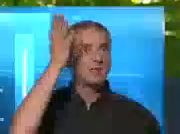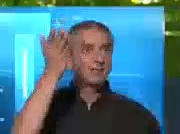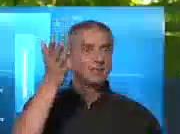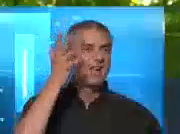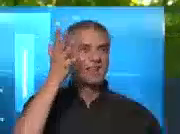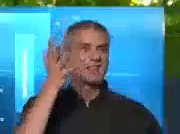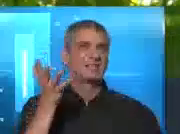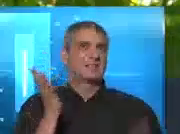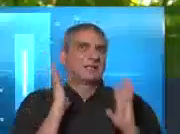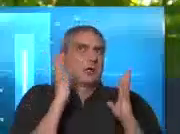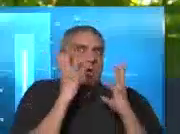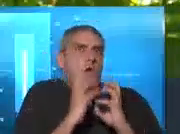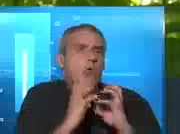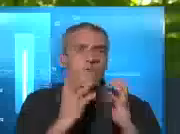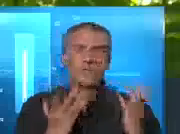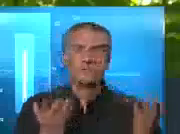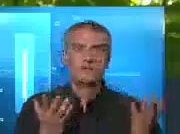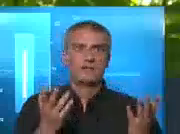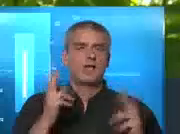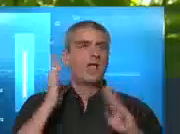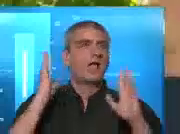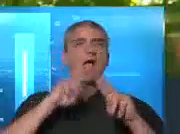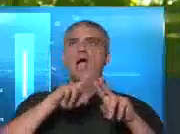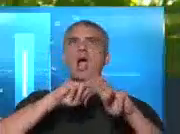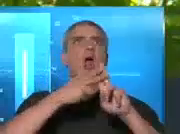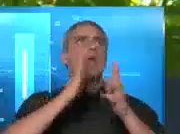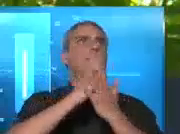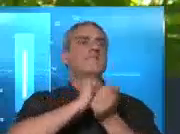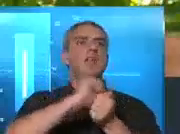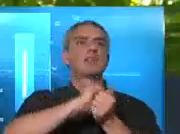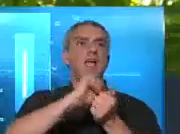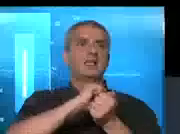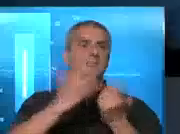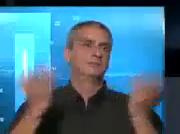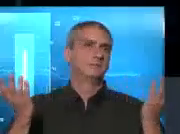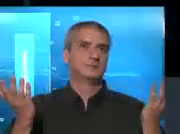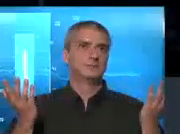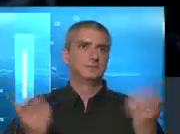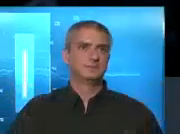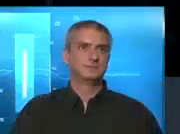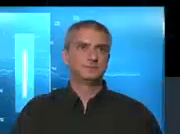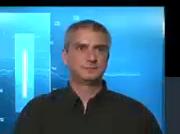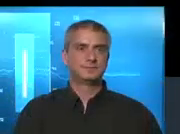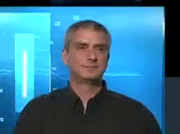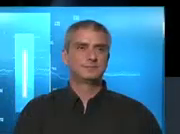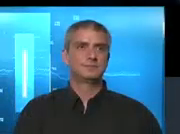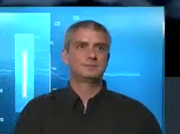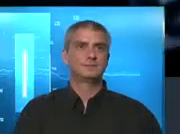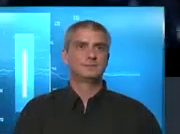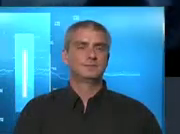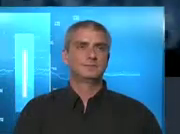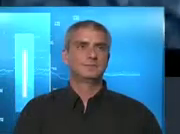עתיד קודר. זה עתיד של אחרי הרס העולם, פוסט-אפוקליפטי. אנחנו מגיעים